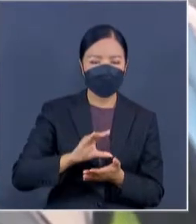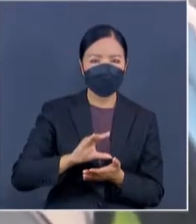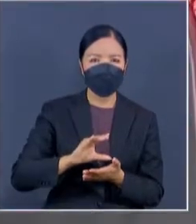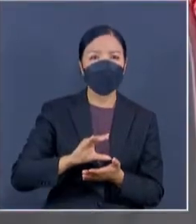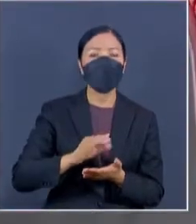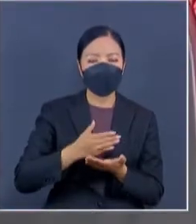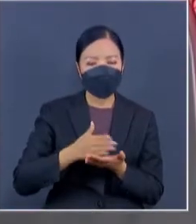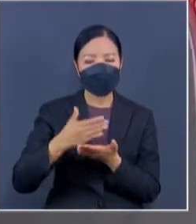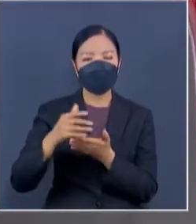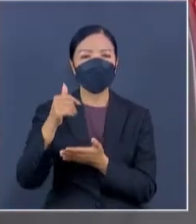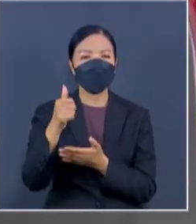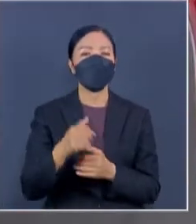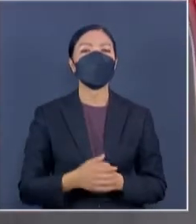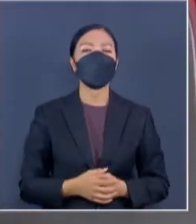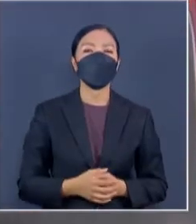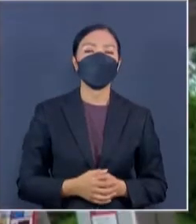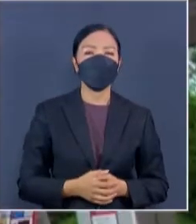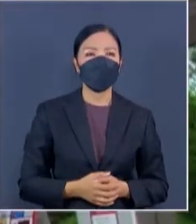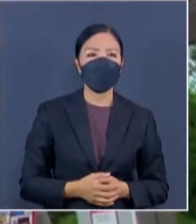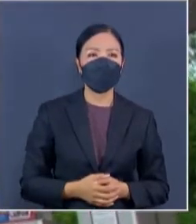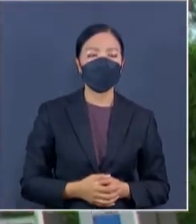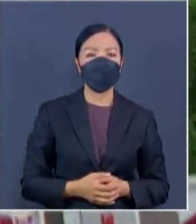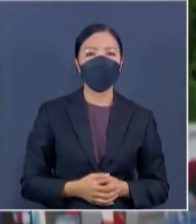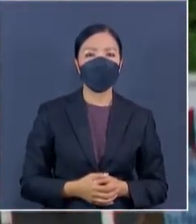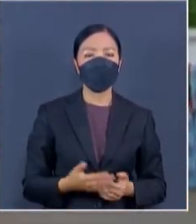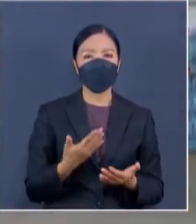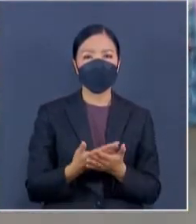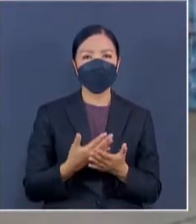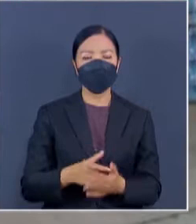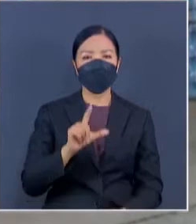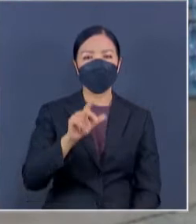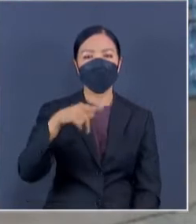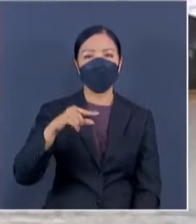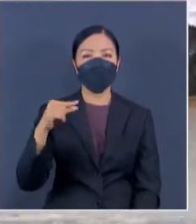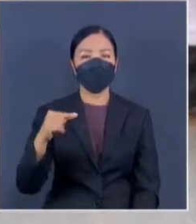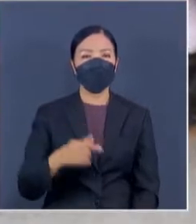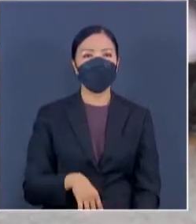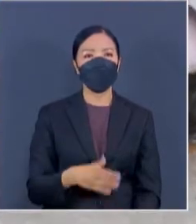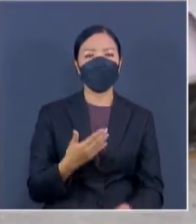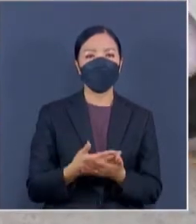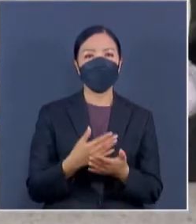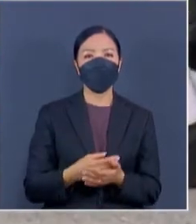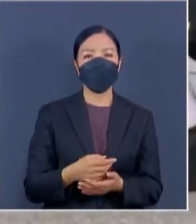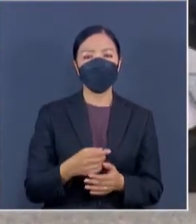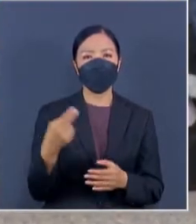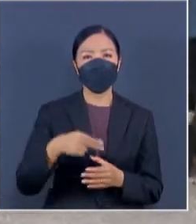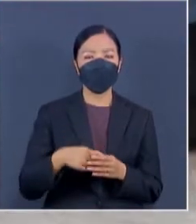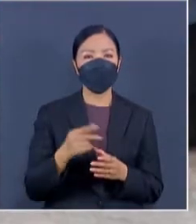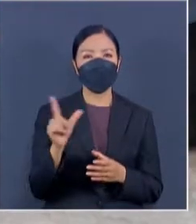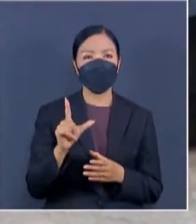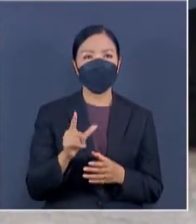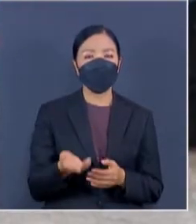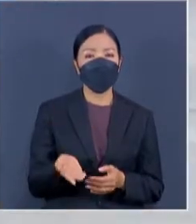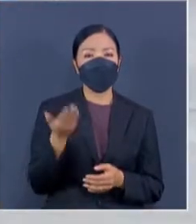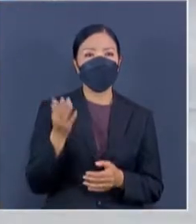ายนนี้และก็ยอมรับว่าการขยับกรอบราคา LPG และดีเซลจะทำให้ฐานะกองทุนดีขึ้นและ